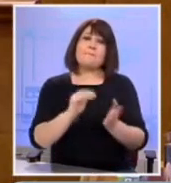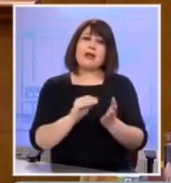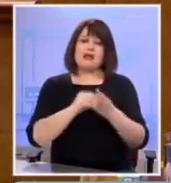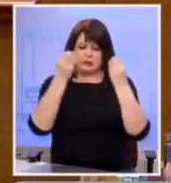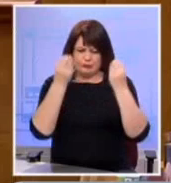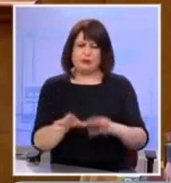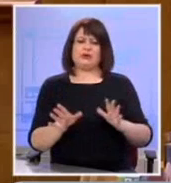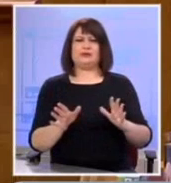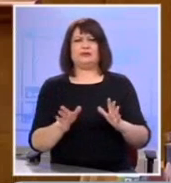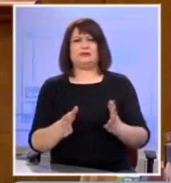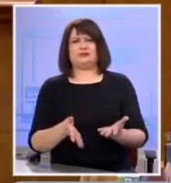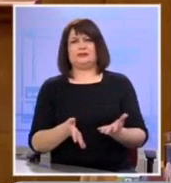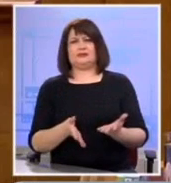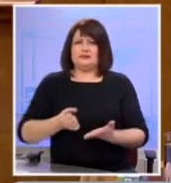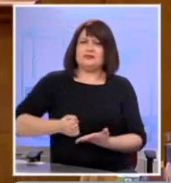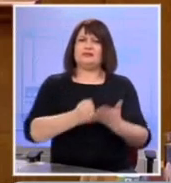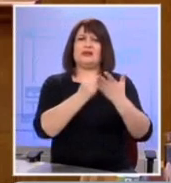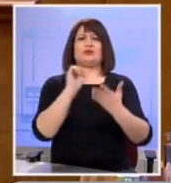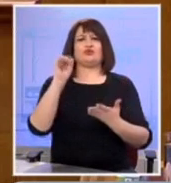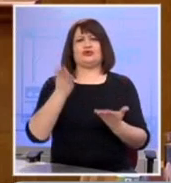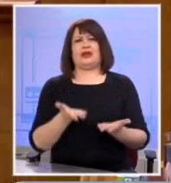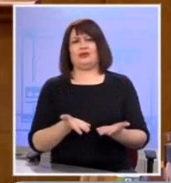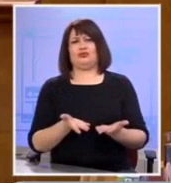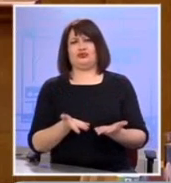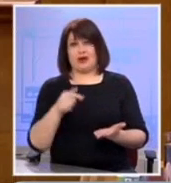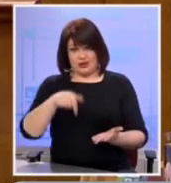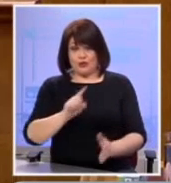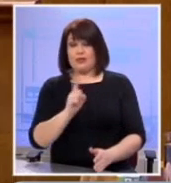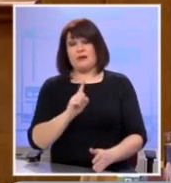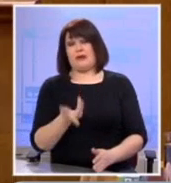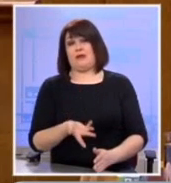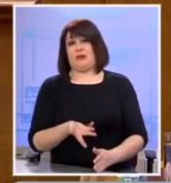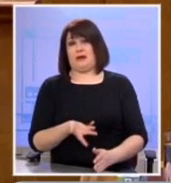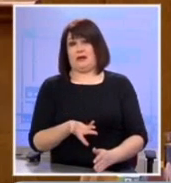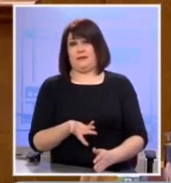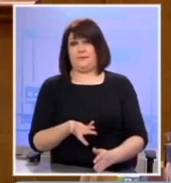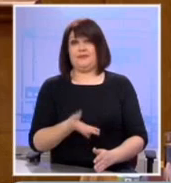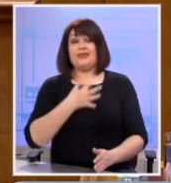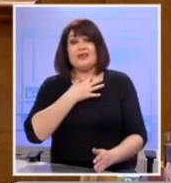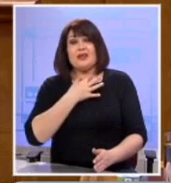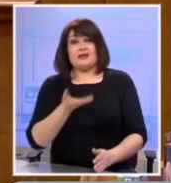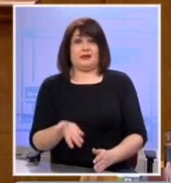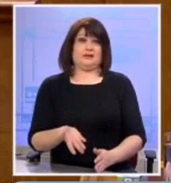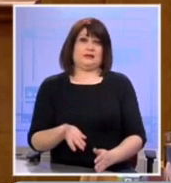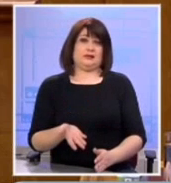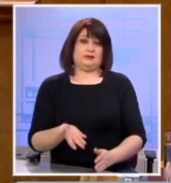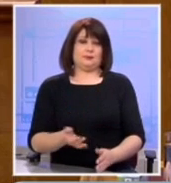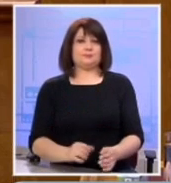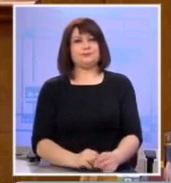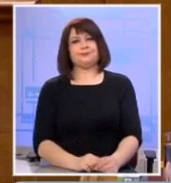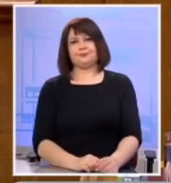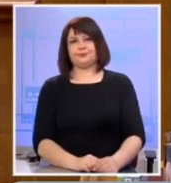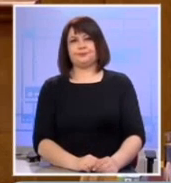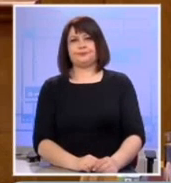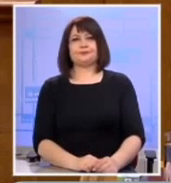άθλια απολογητική υπέρ των δανειστών μέσα σε αυτή την αίθουσα. Δεν είναι ανάγκη πλέον.